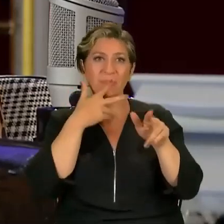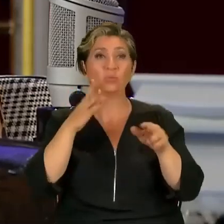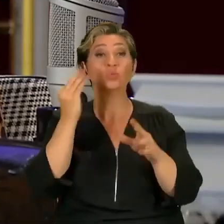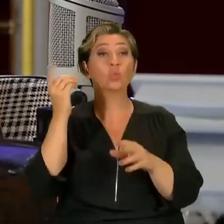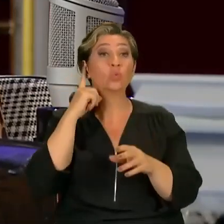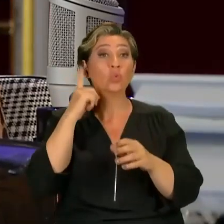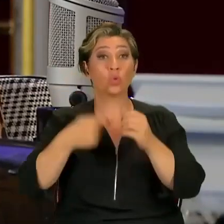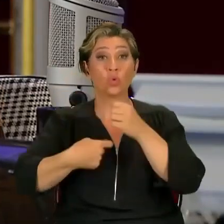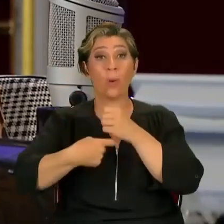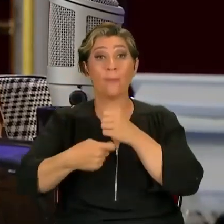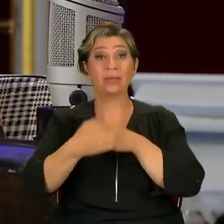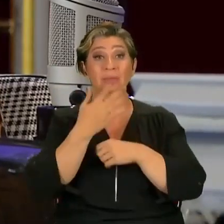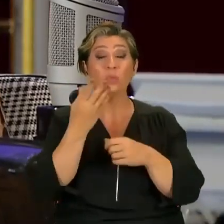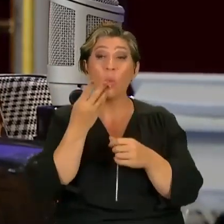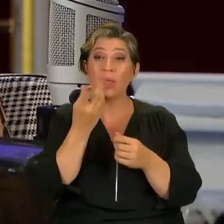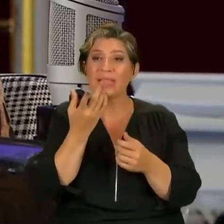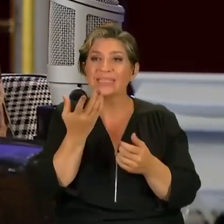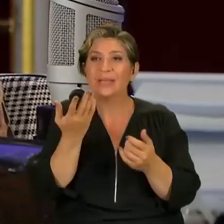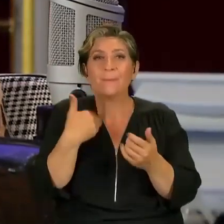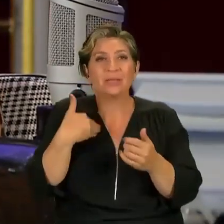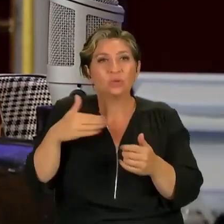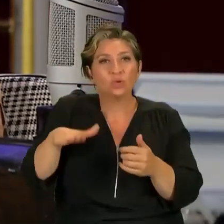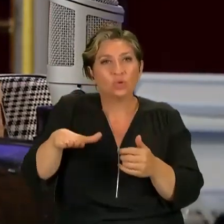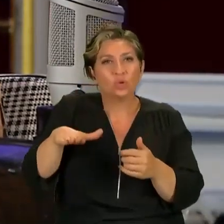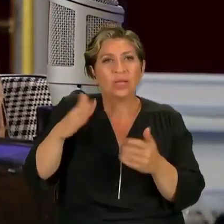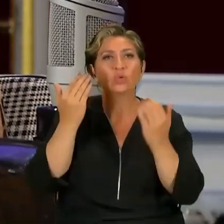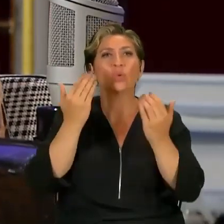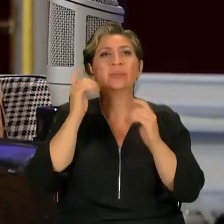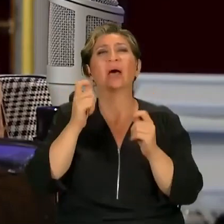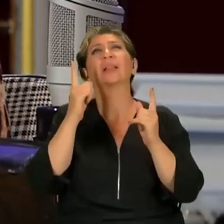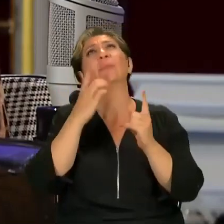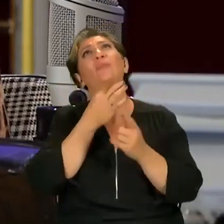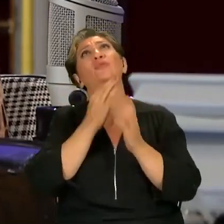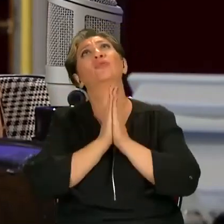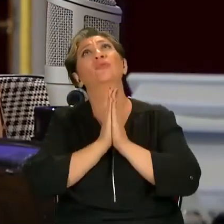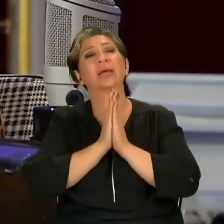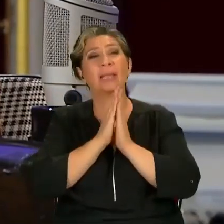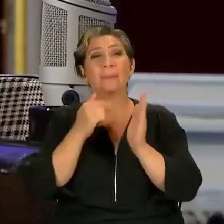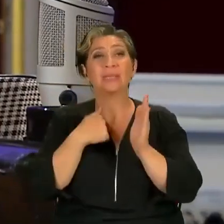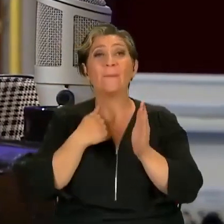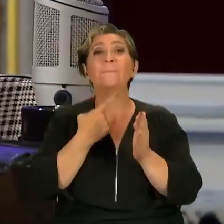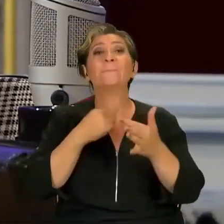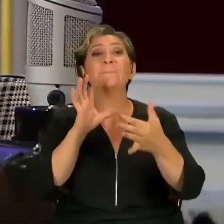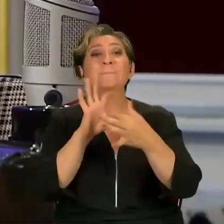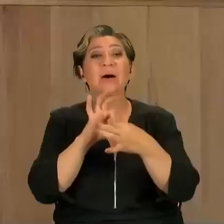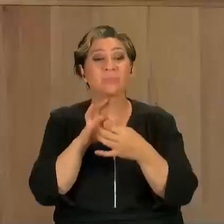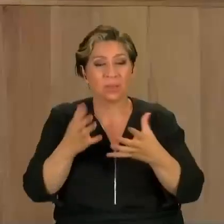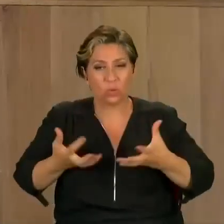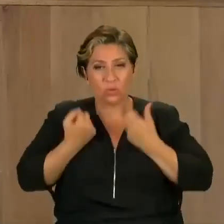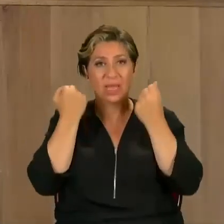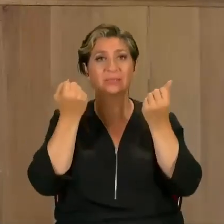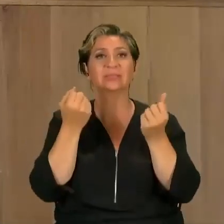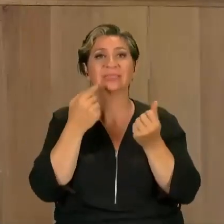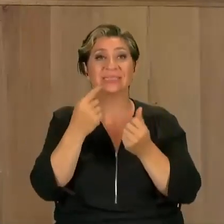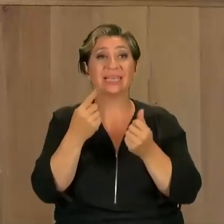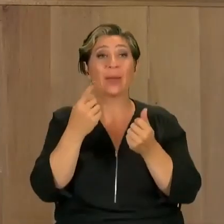bir kumarbazdı. Onun zaafı da kumardı. Evet, ben çocuklar dua ettiğim zaman Allah'ım ne olur bizi bağımlılıklarımızdan kurtar